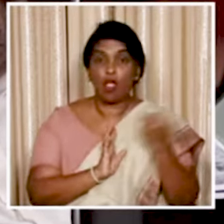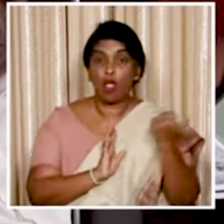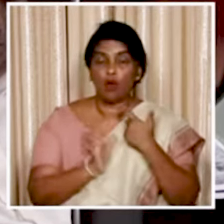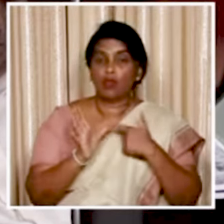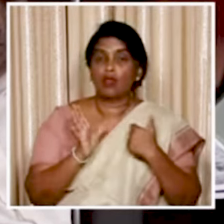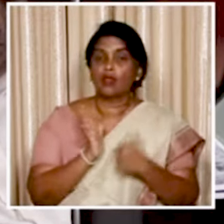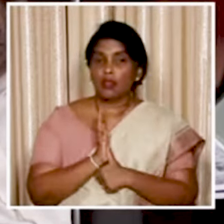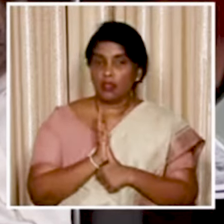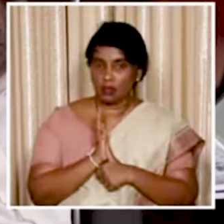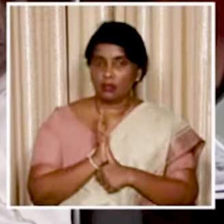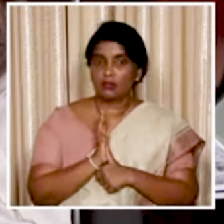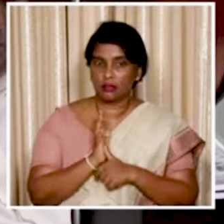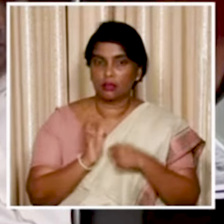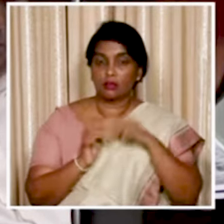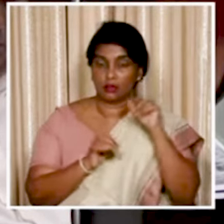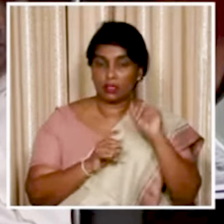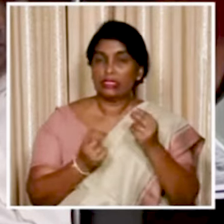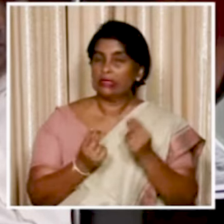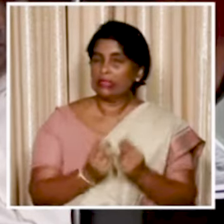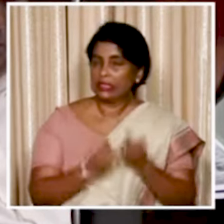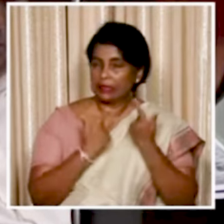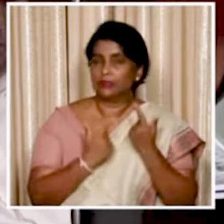පරත මඟ පුතුවාට කියනවා